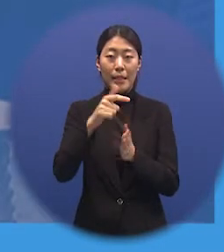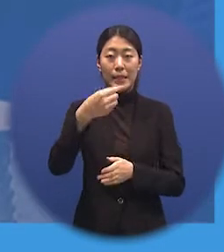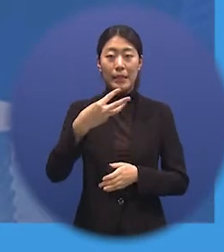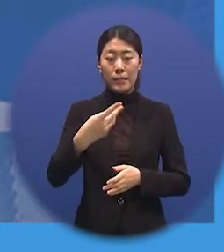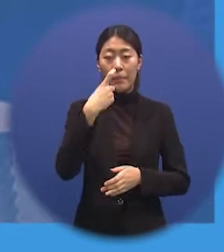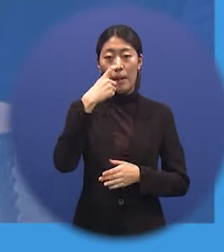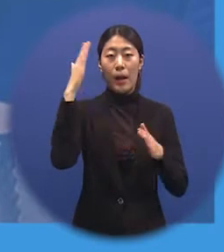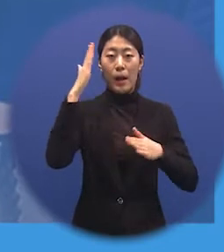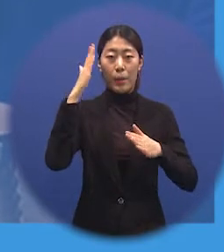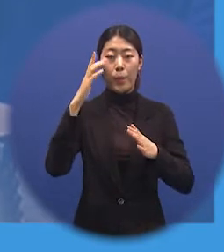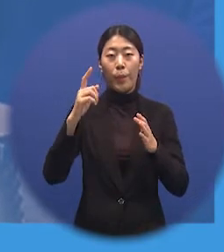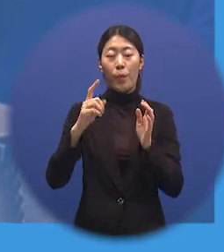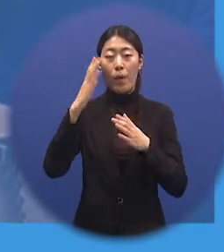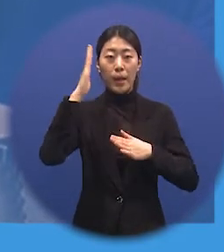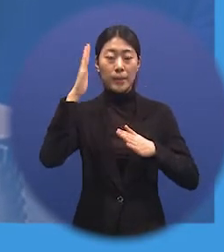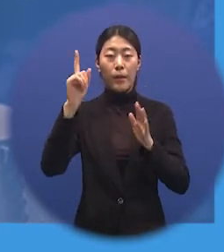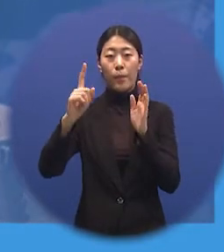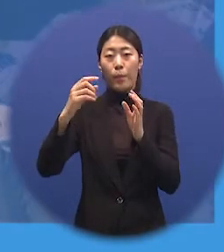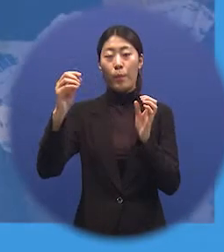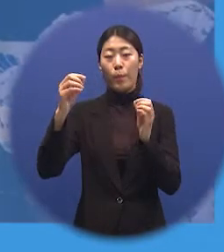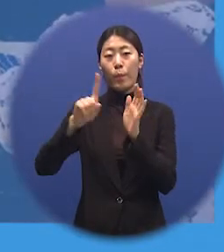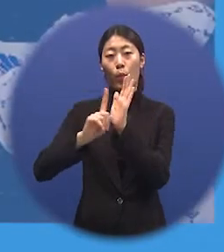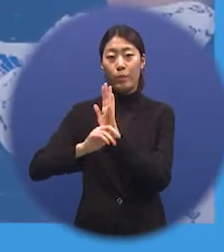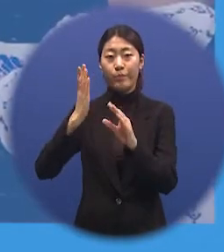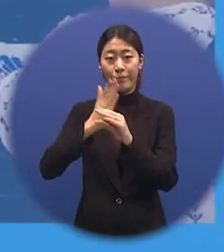대상으로 늘 배움학교 학습자를 상시 모집합니다.